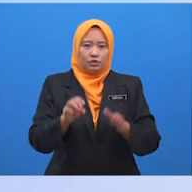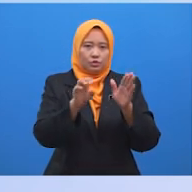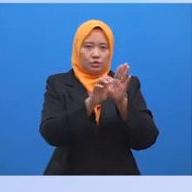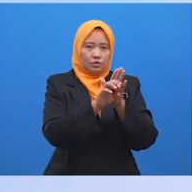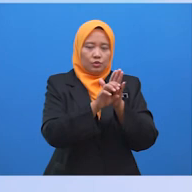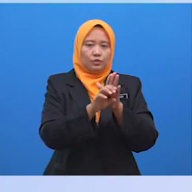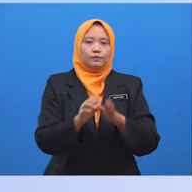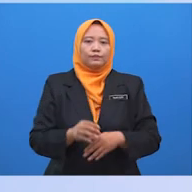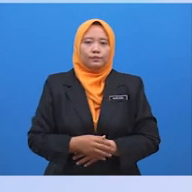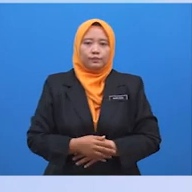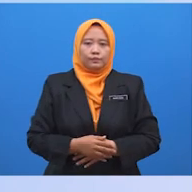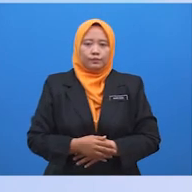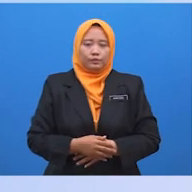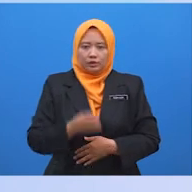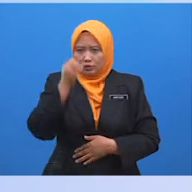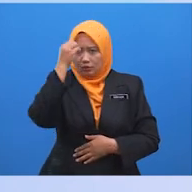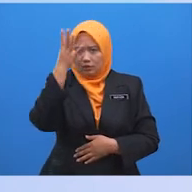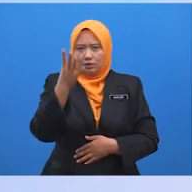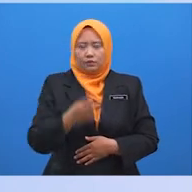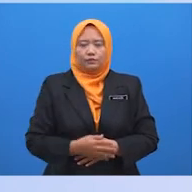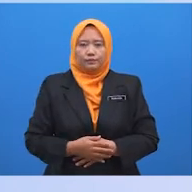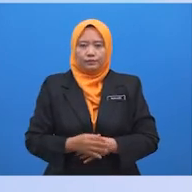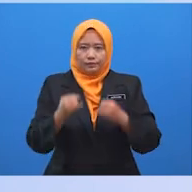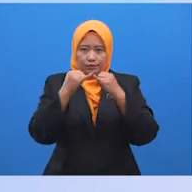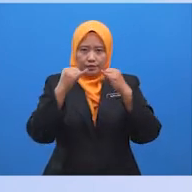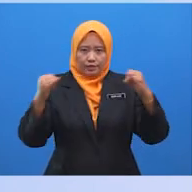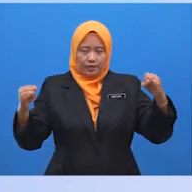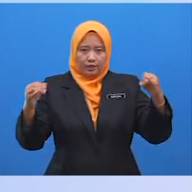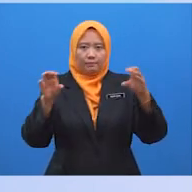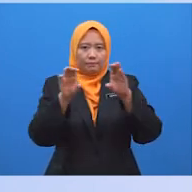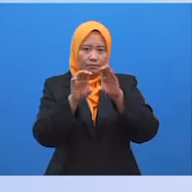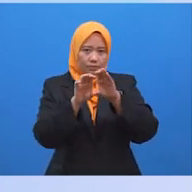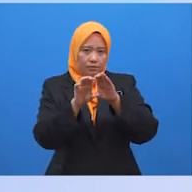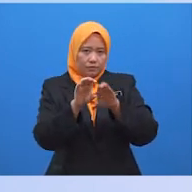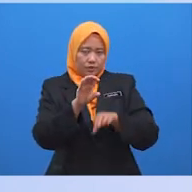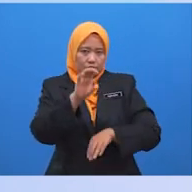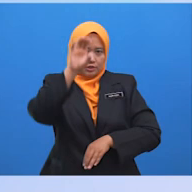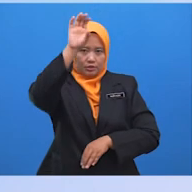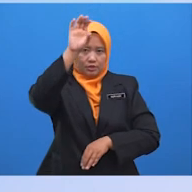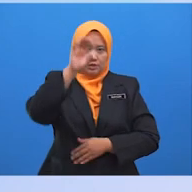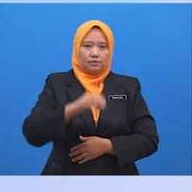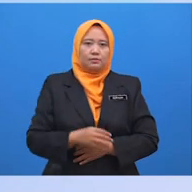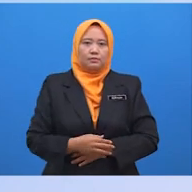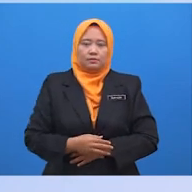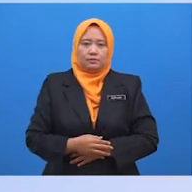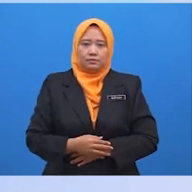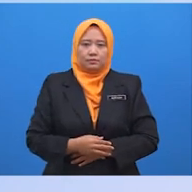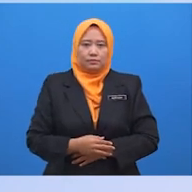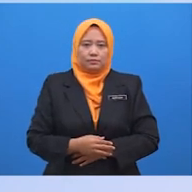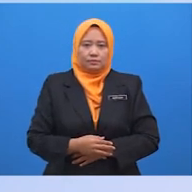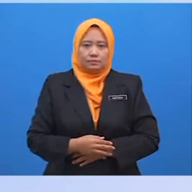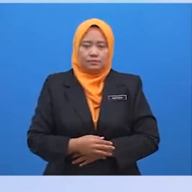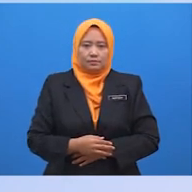nyatakan jarak mencancang dan jarak mengufuk di antara titik A dengan titik B. Soalan